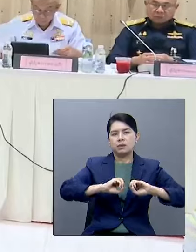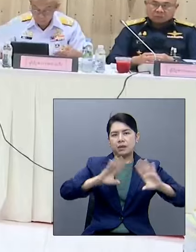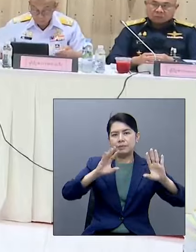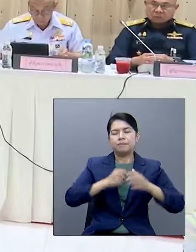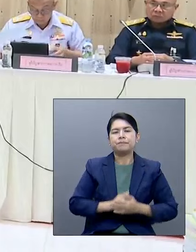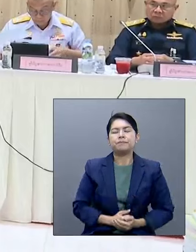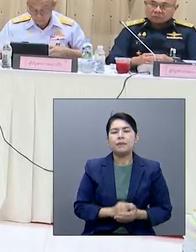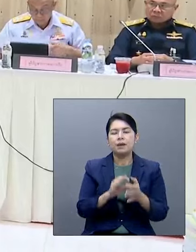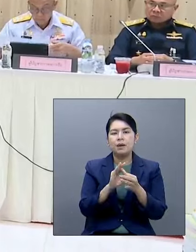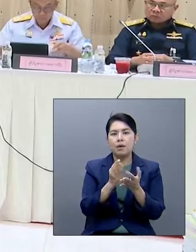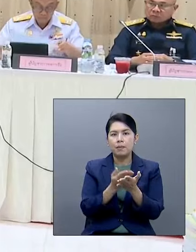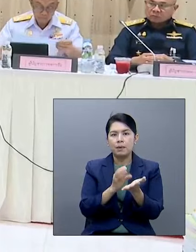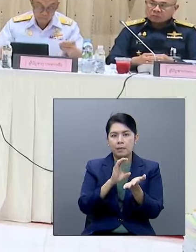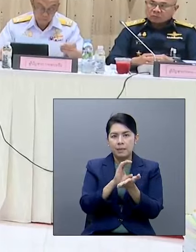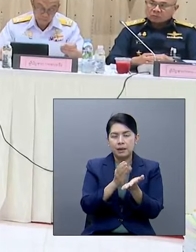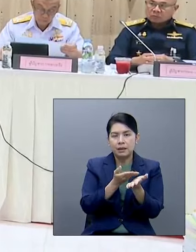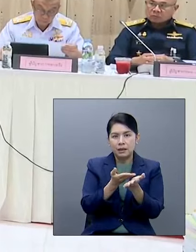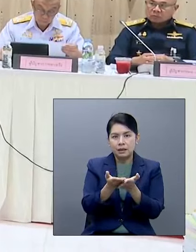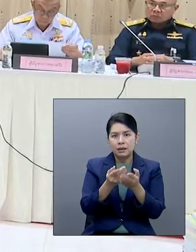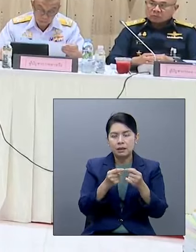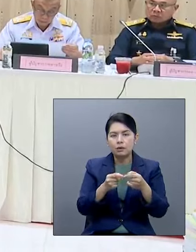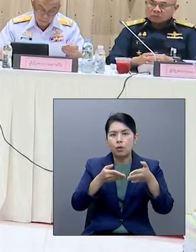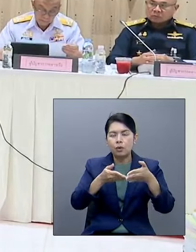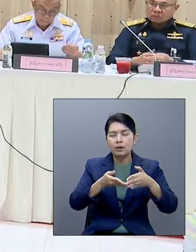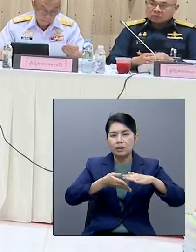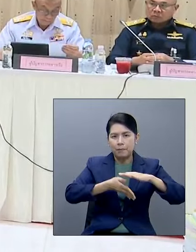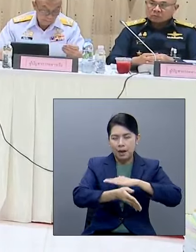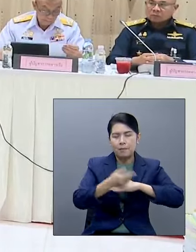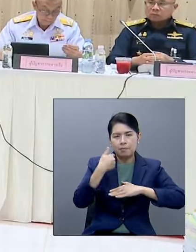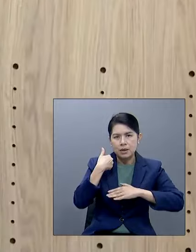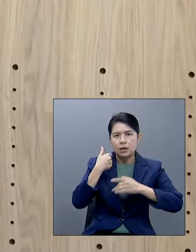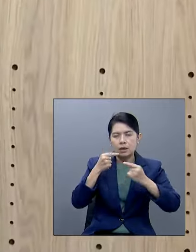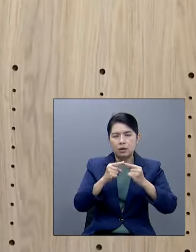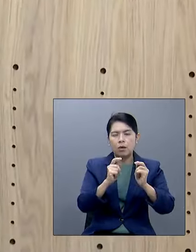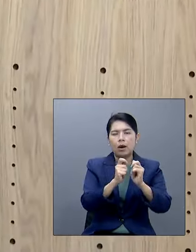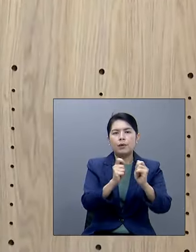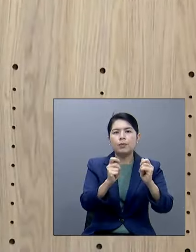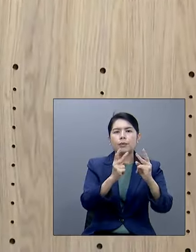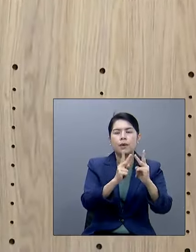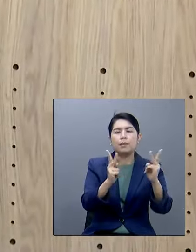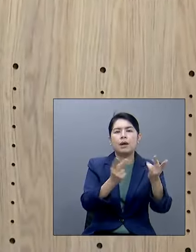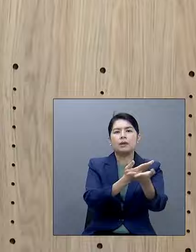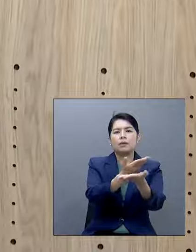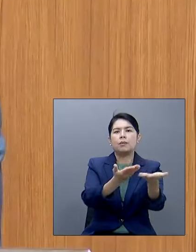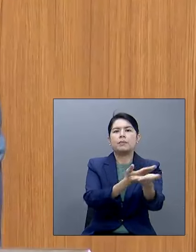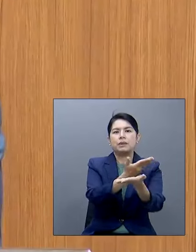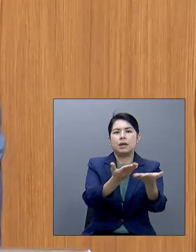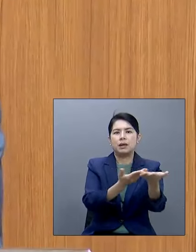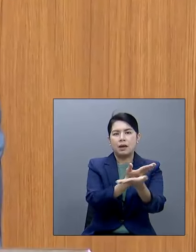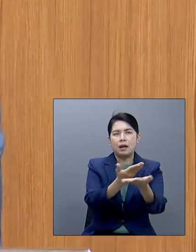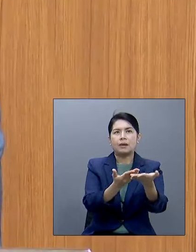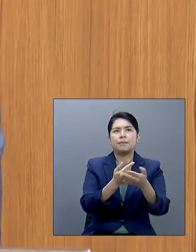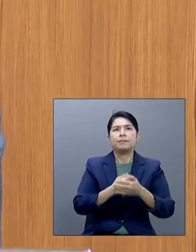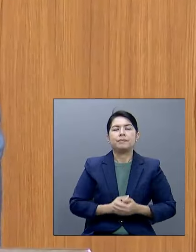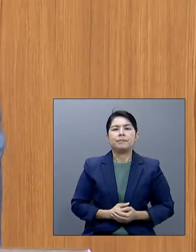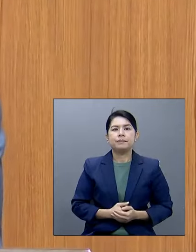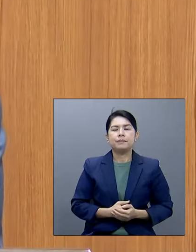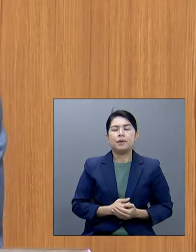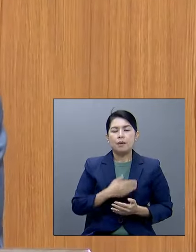จัดซื้อเรือดำน้ำก็โยนให้ไปคุยกันในรายละเอียดในชั้นอนุกรรมาธิการค่ะ ก็ได้ให้ความสังเกต